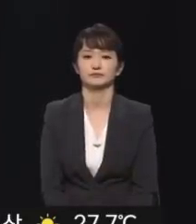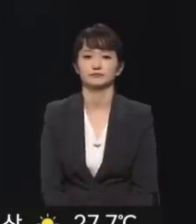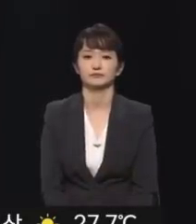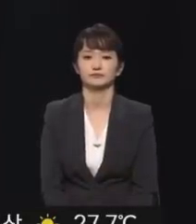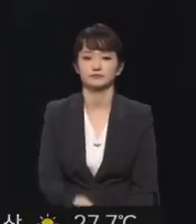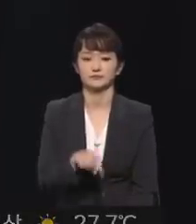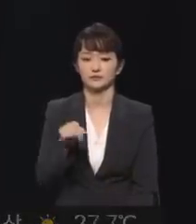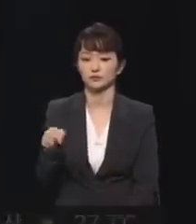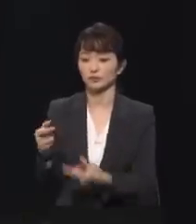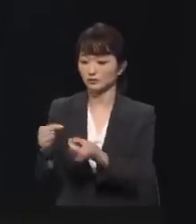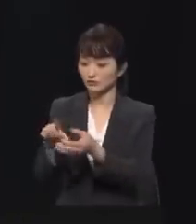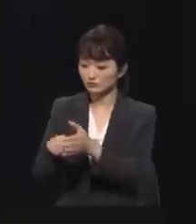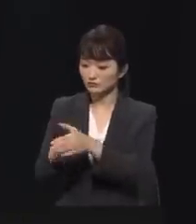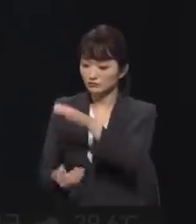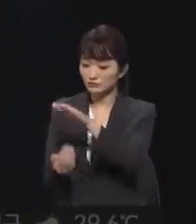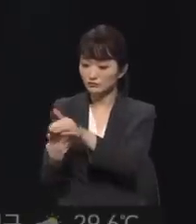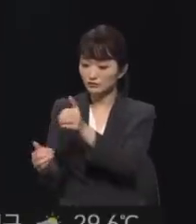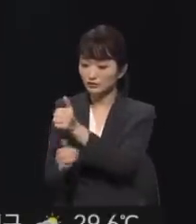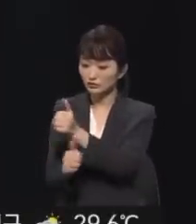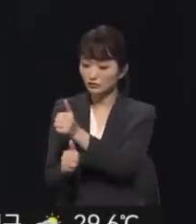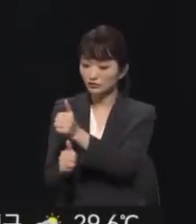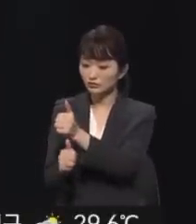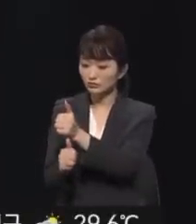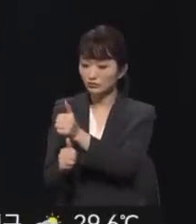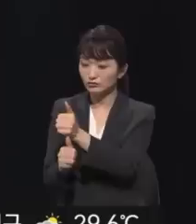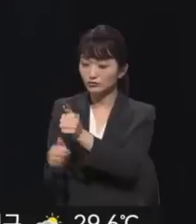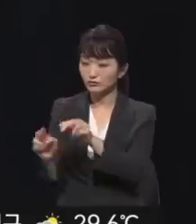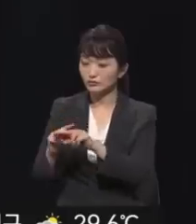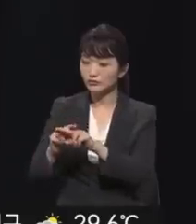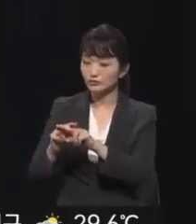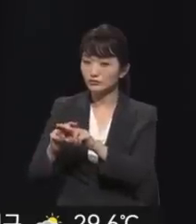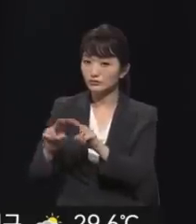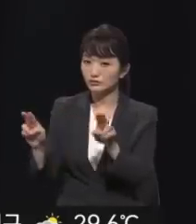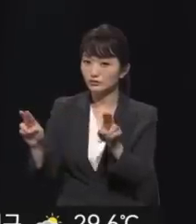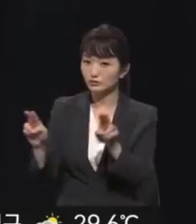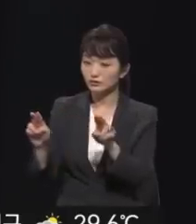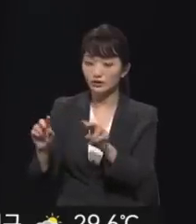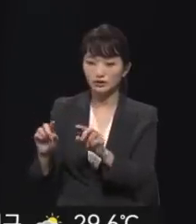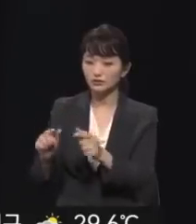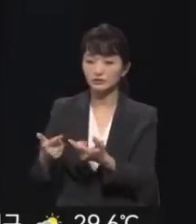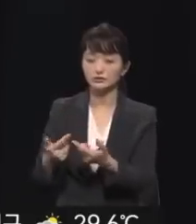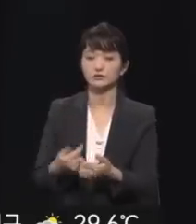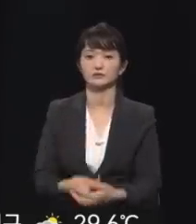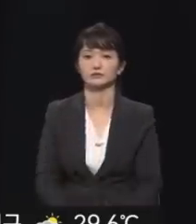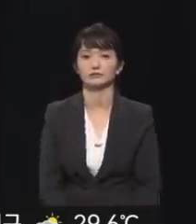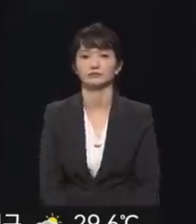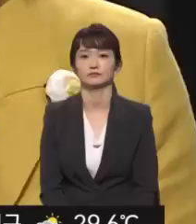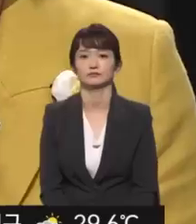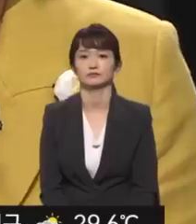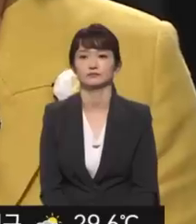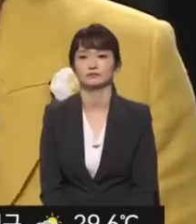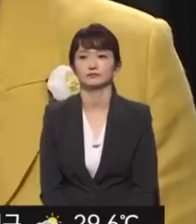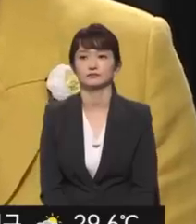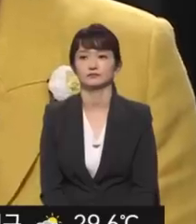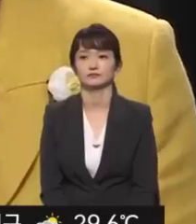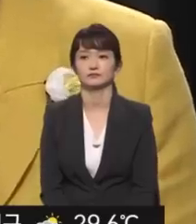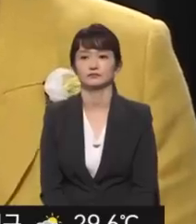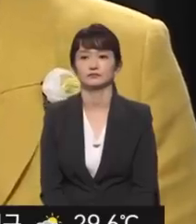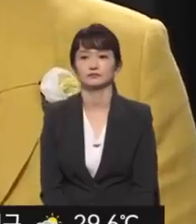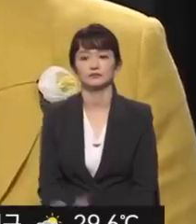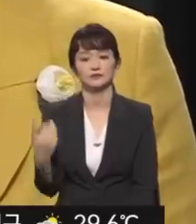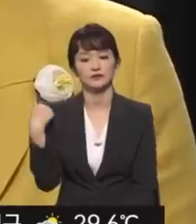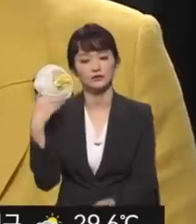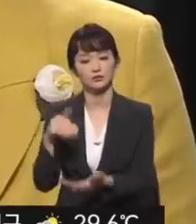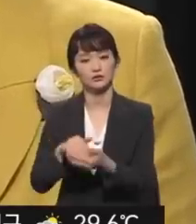음 자 초서를 쓰고 근거를 제공한 셈이 돼 버린 거죠 지금 제돌이 캐서 참 또 또 반추 해봐야 무슨 의미가 있겠습니까